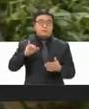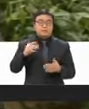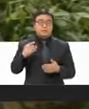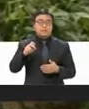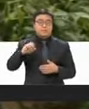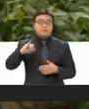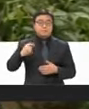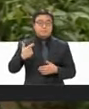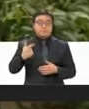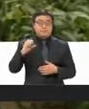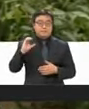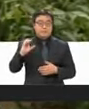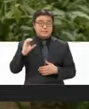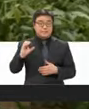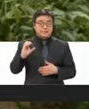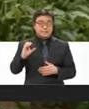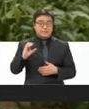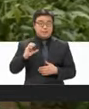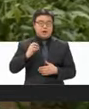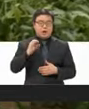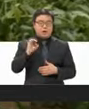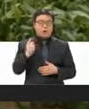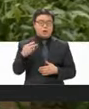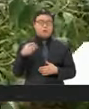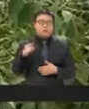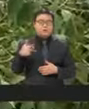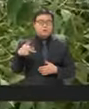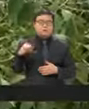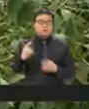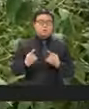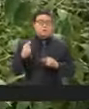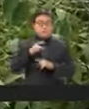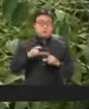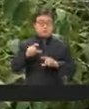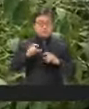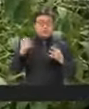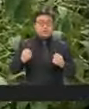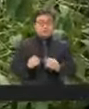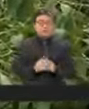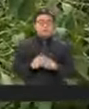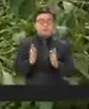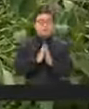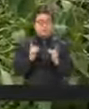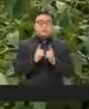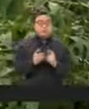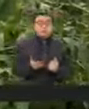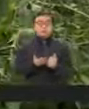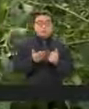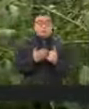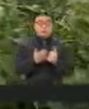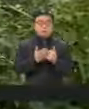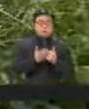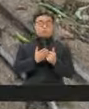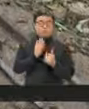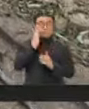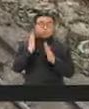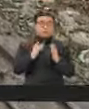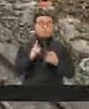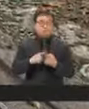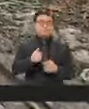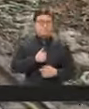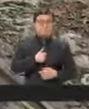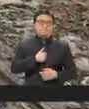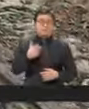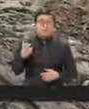C 함량이 오렌지보다 더 많습니다. 직접 키운 농산물에 대한 자부심을 드러내는 권영훈 씨는